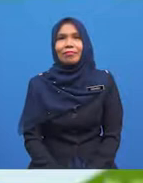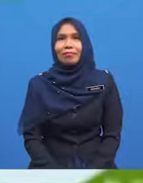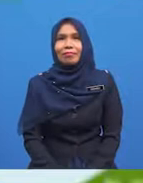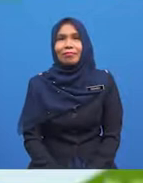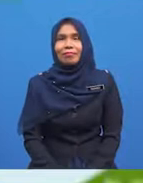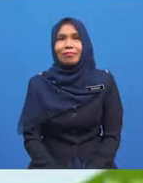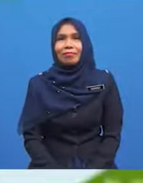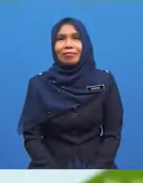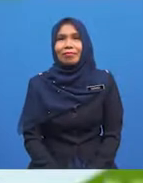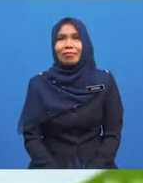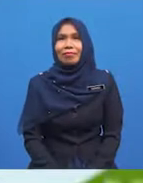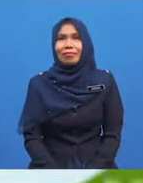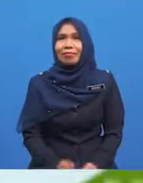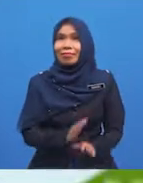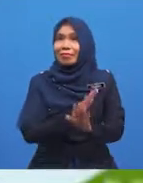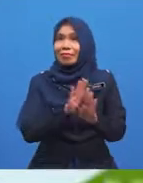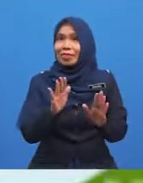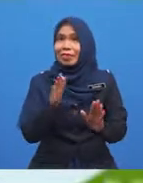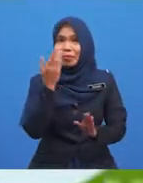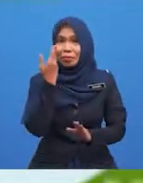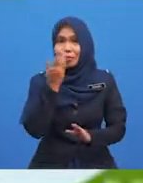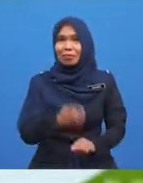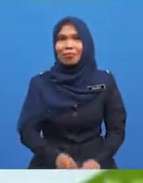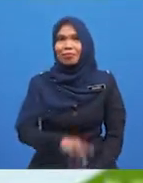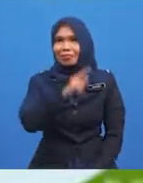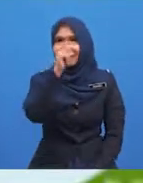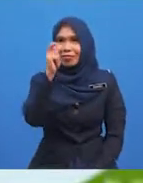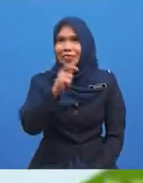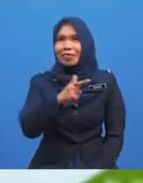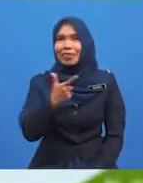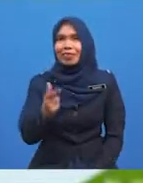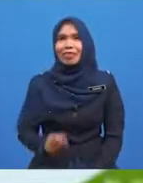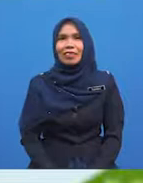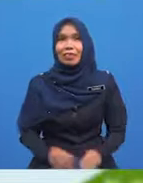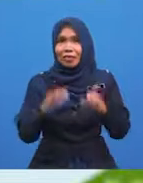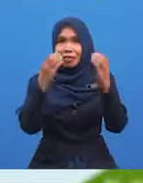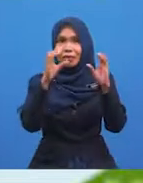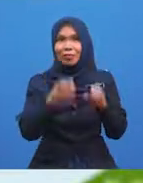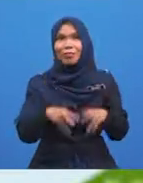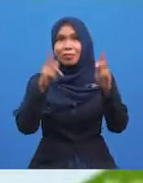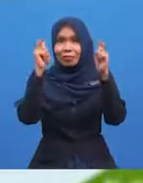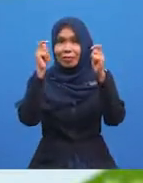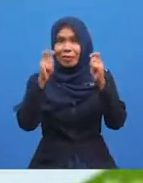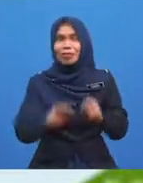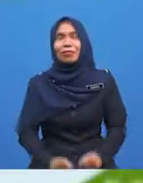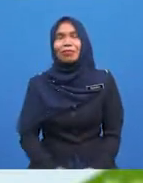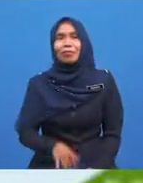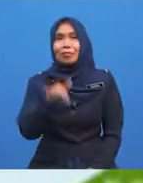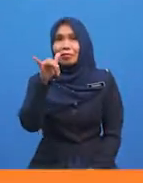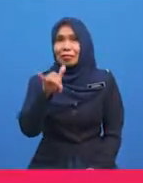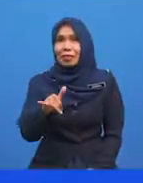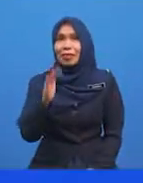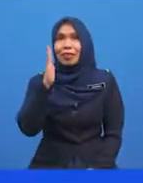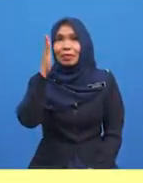Sabak Bernam. Jangan malu, tanyalah cikgu. Tajuk yang akan kita bincangkan